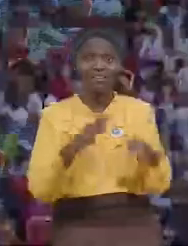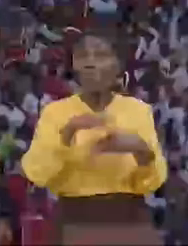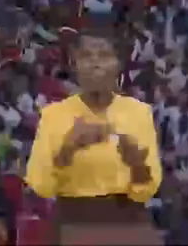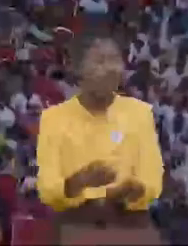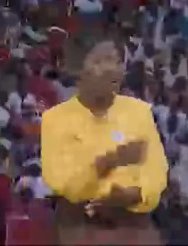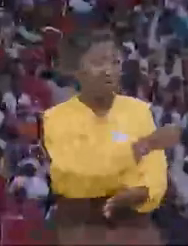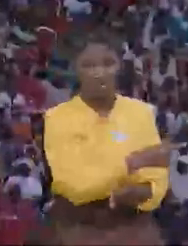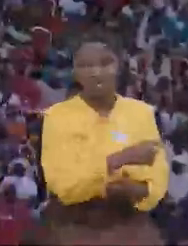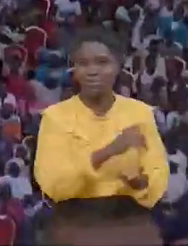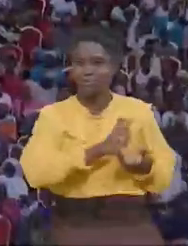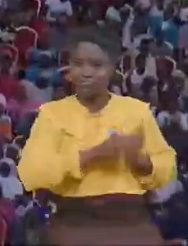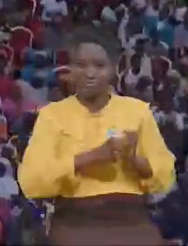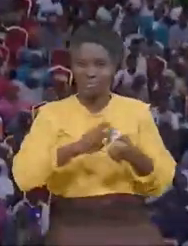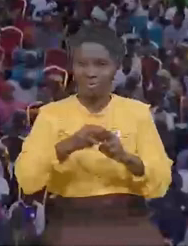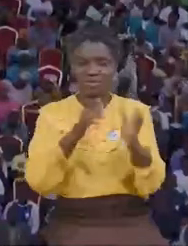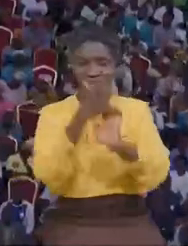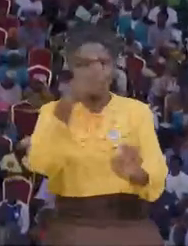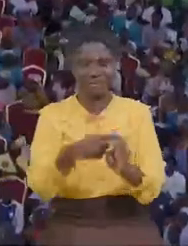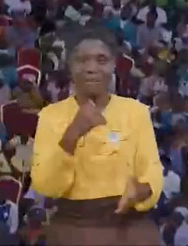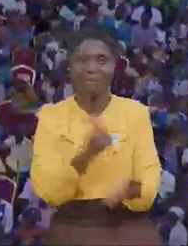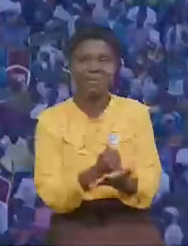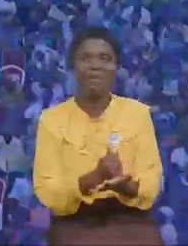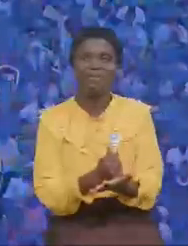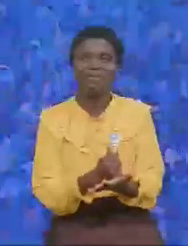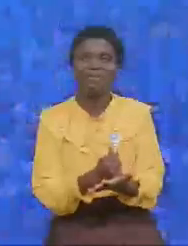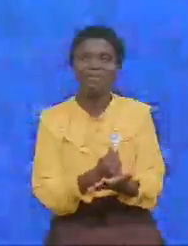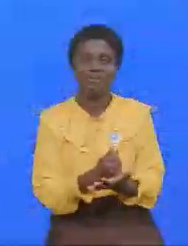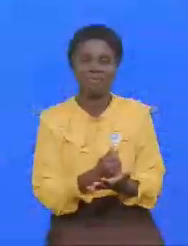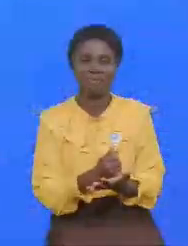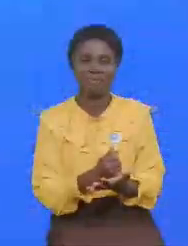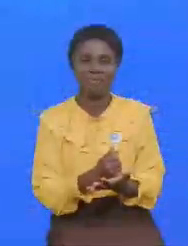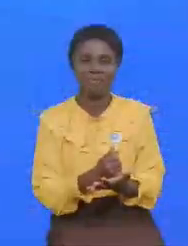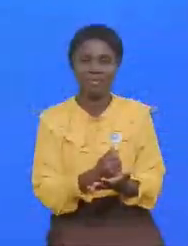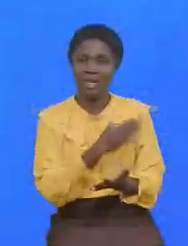la fin de tout ce malheur dans ta vie.